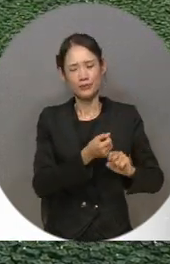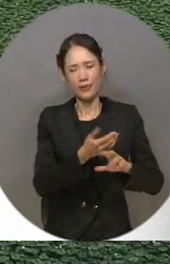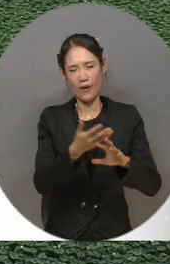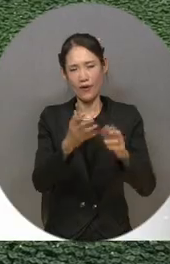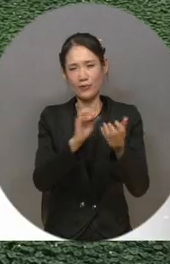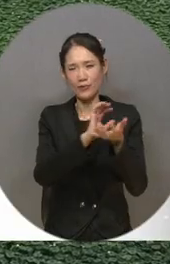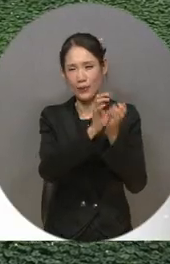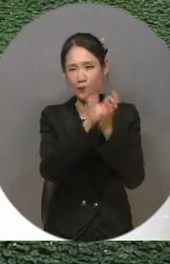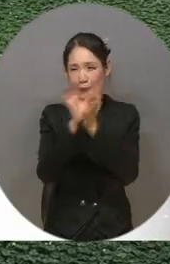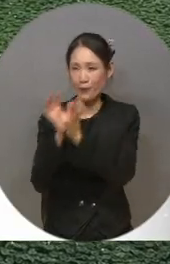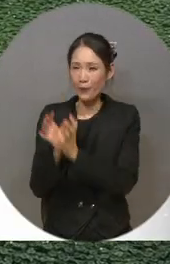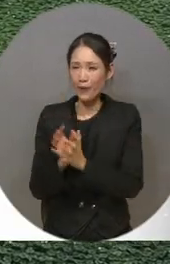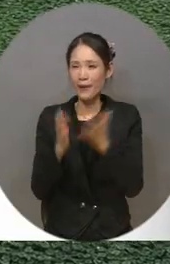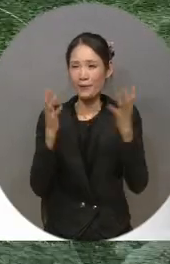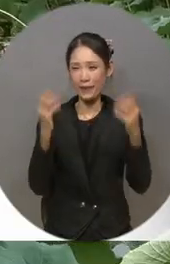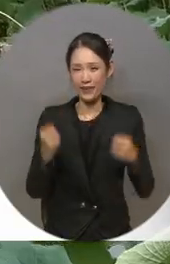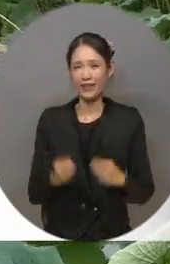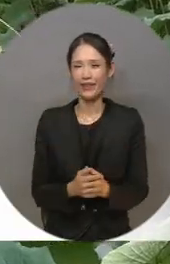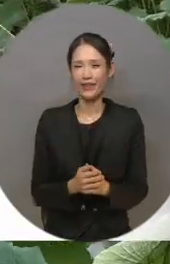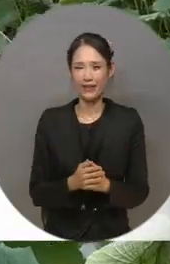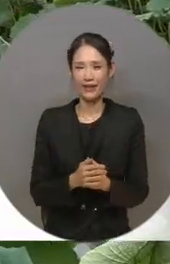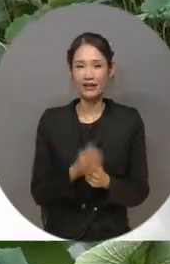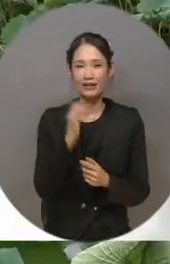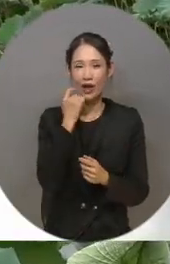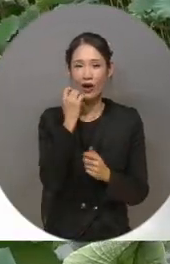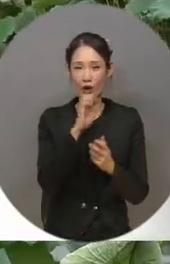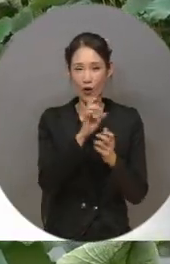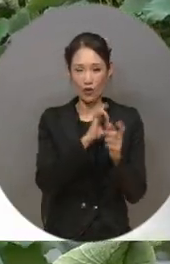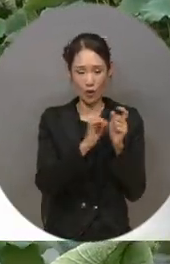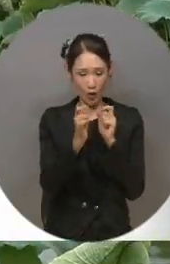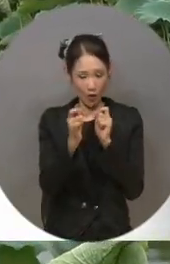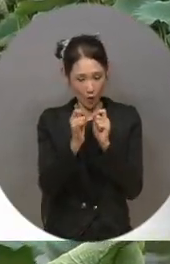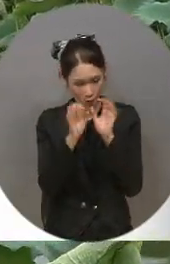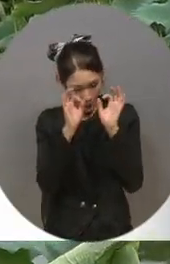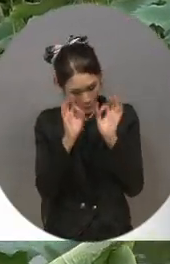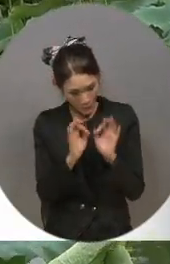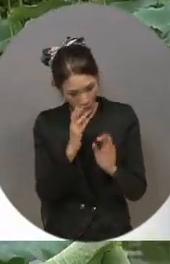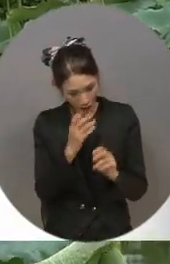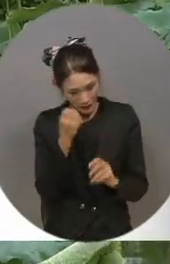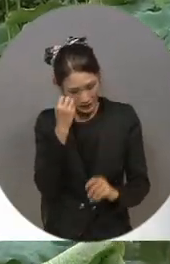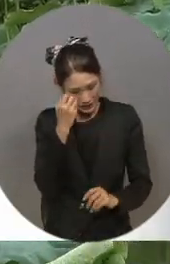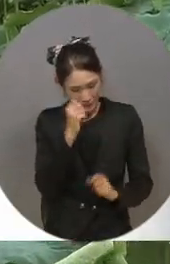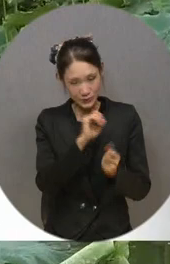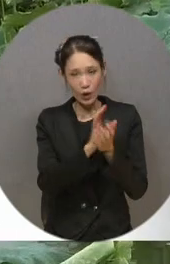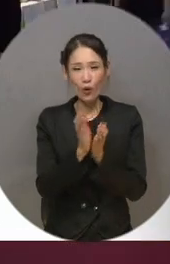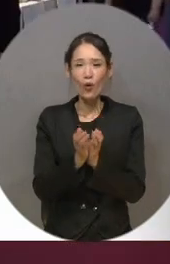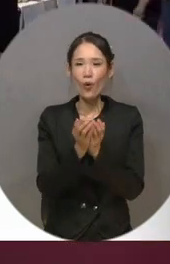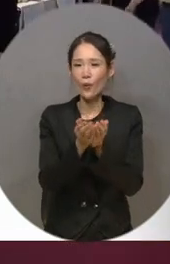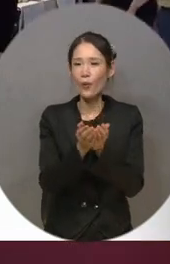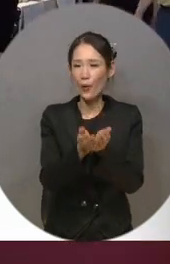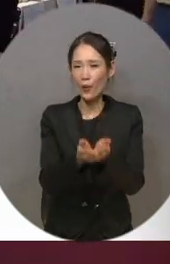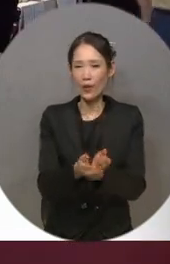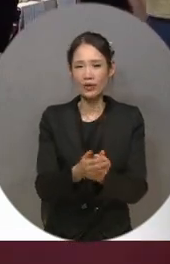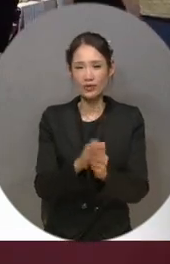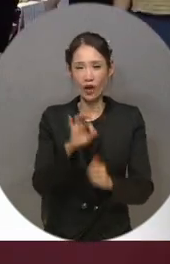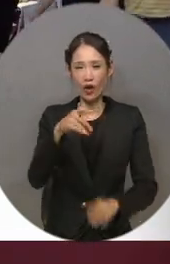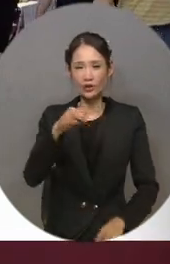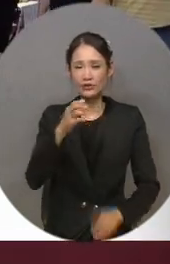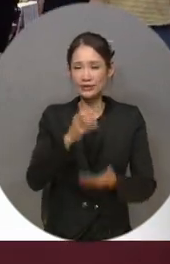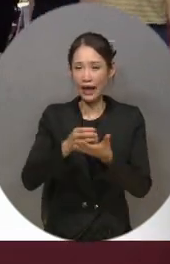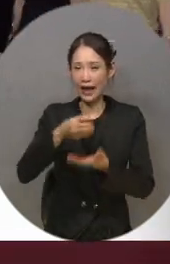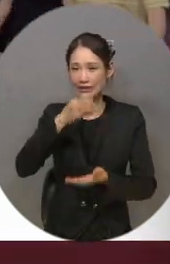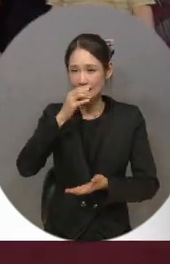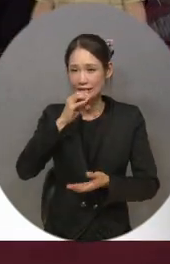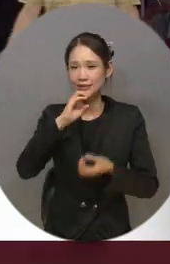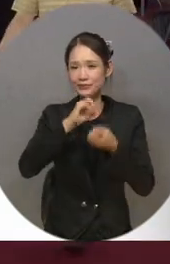피어 절경을 이룹니다 연꽃을 더 가까이서 볼 수 있는 신비의 연꽃길 보트 탐사 연차 시음